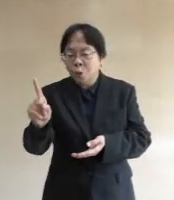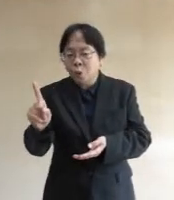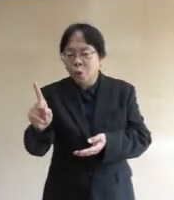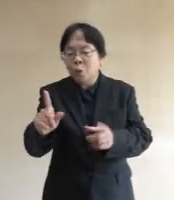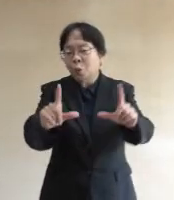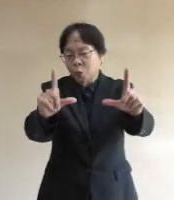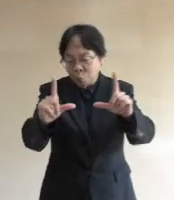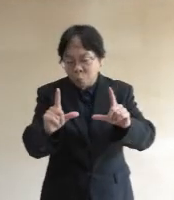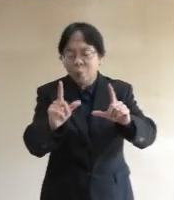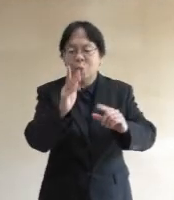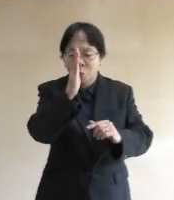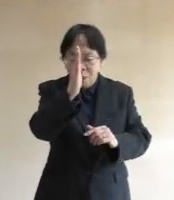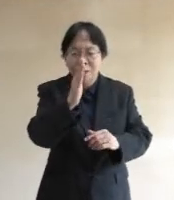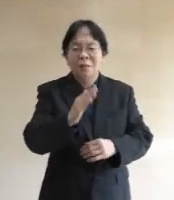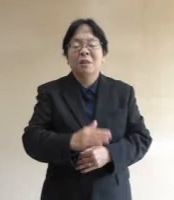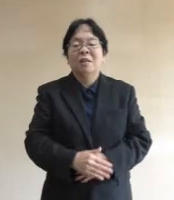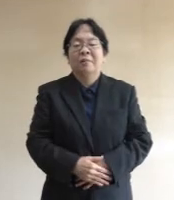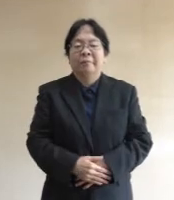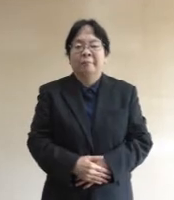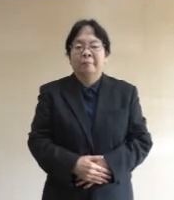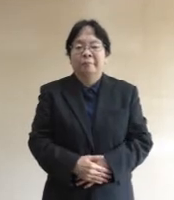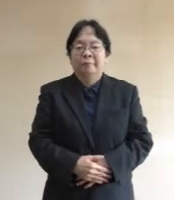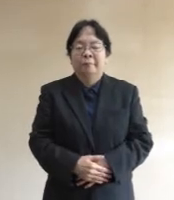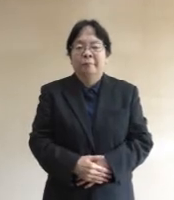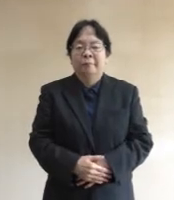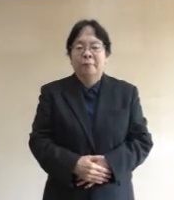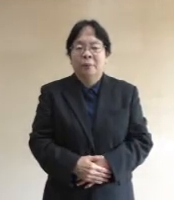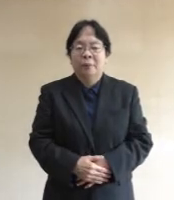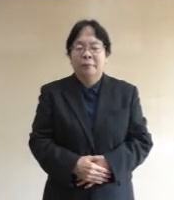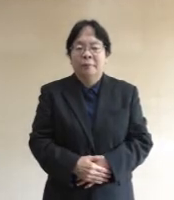ずつですね、いただければと思います。